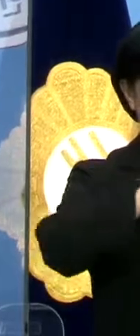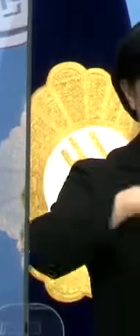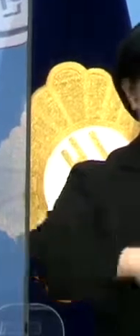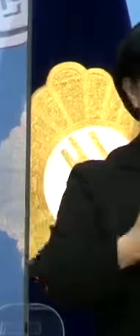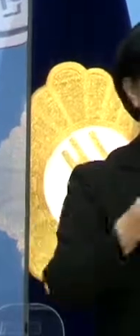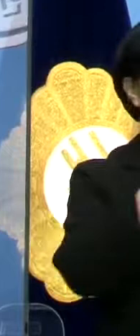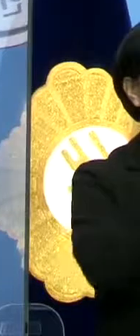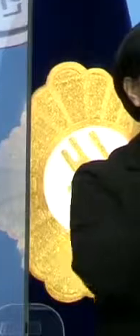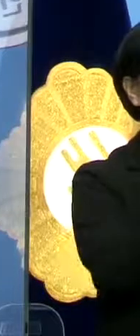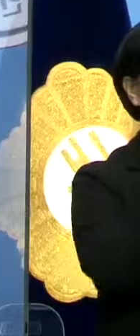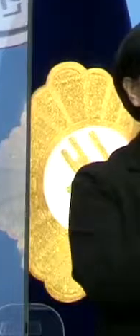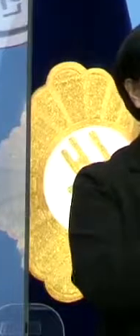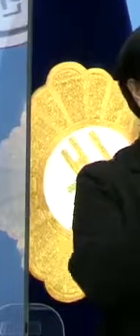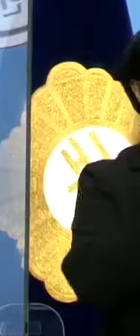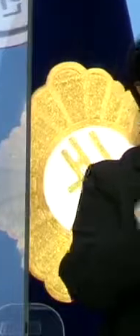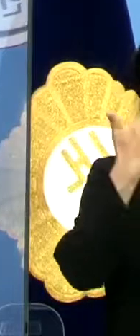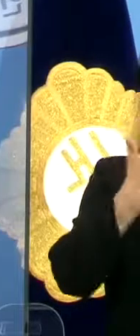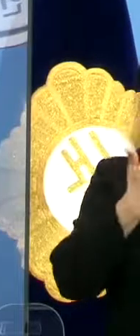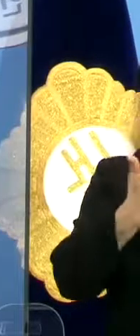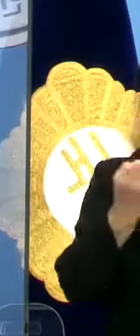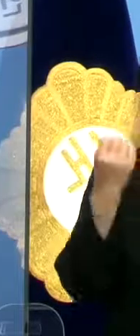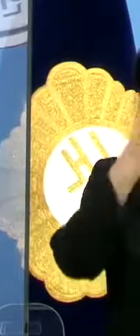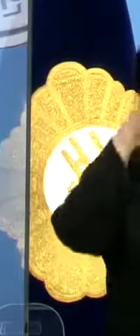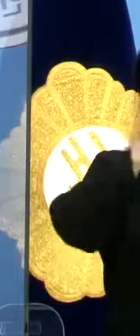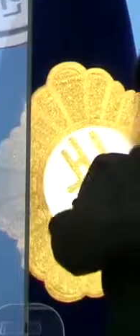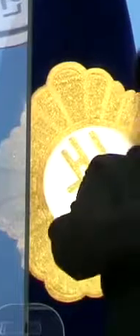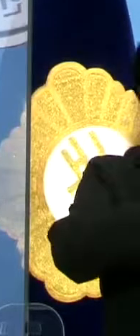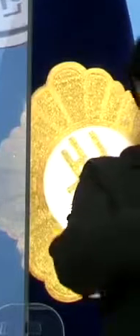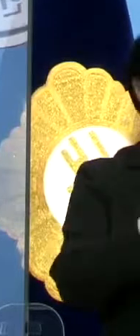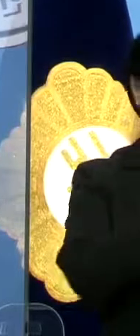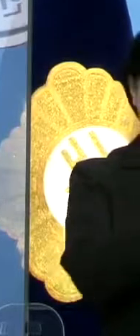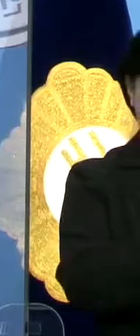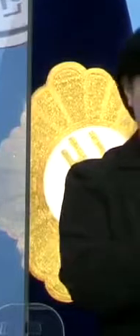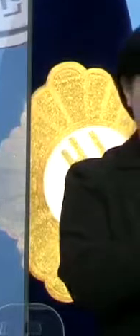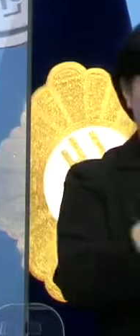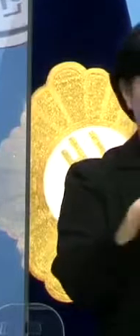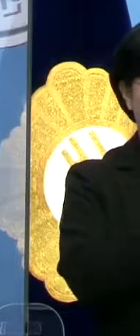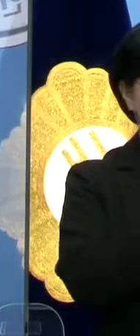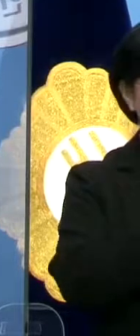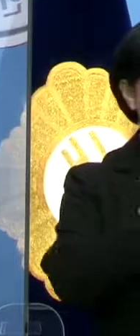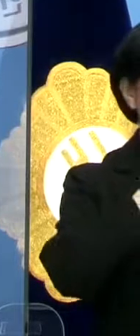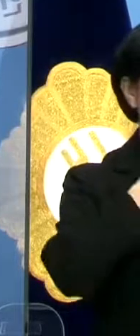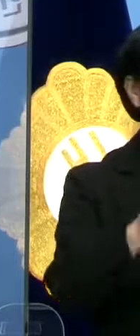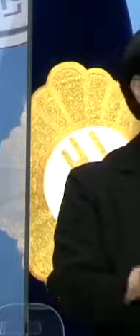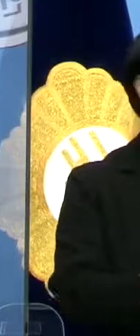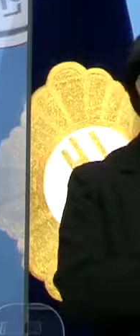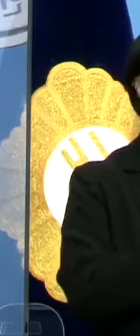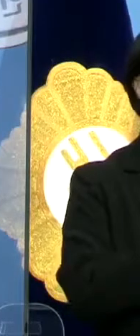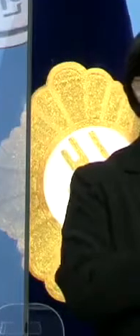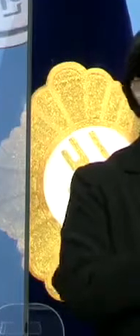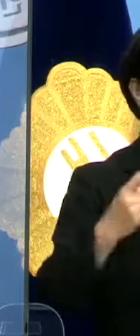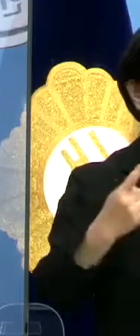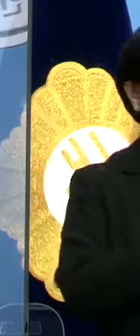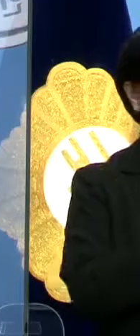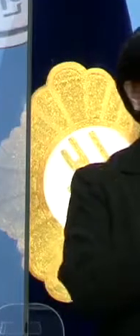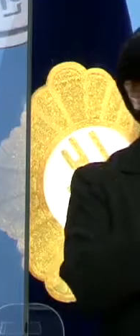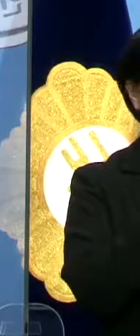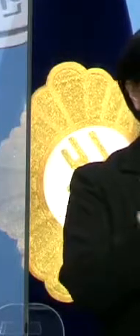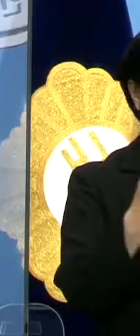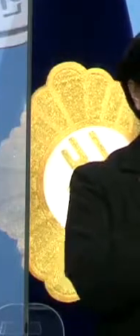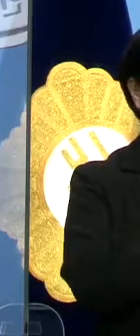더불어 민주당은 서울과 부산 재보궐 선거에 후보를 공찬 하기 위해서 갖은 반칙을 입상 일삼는 것을 당장 중단